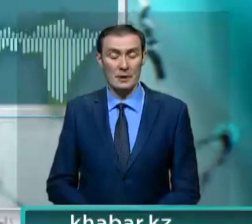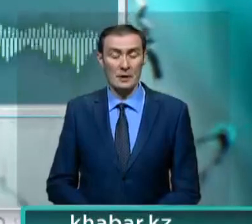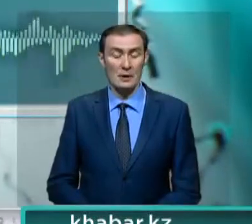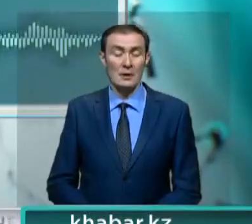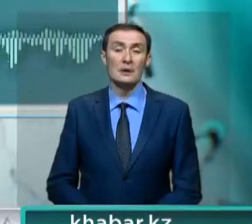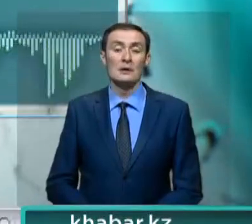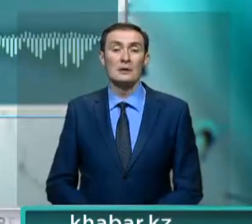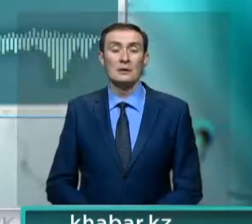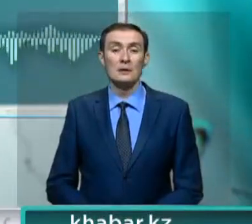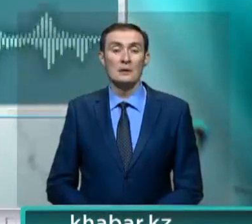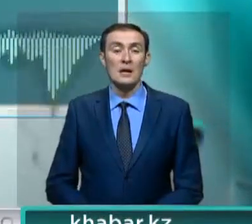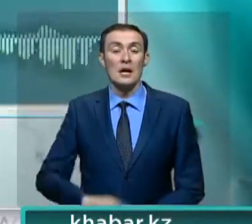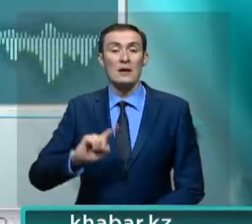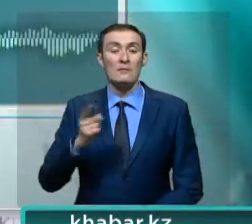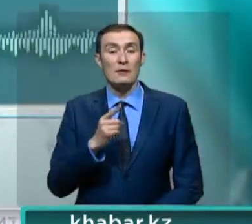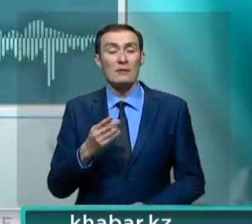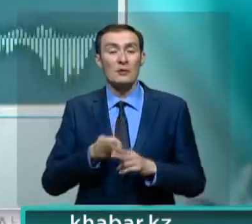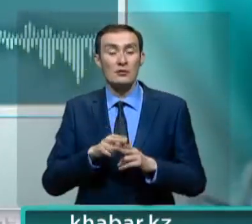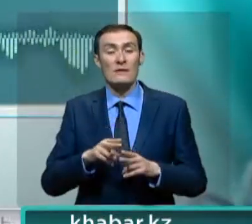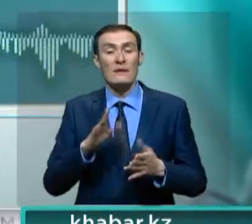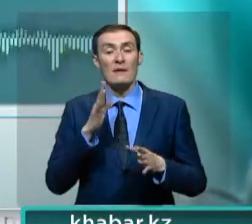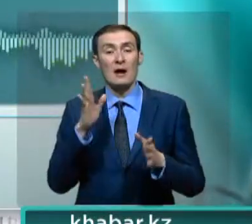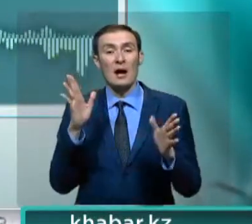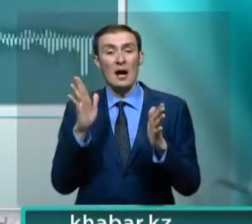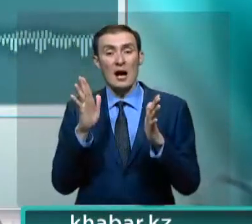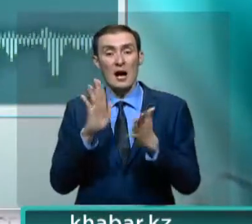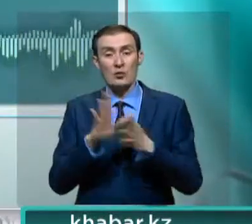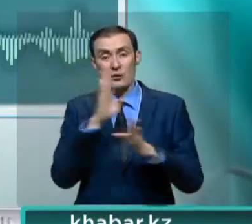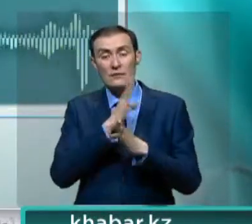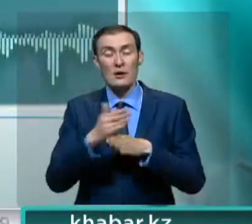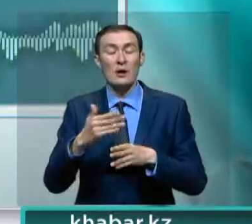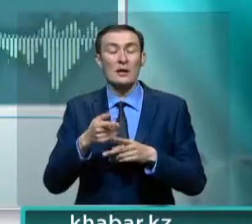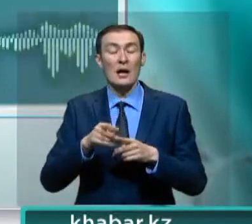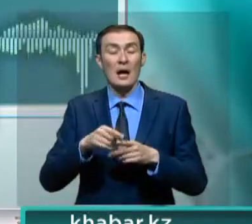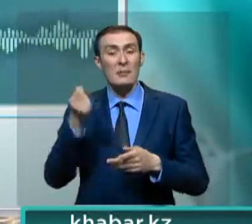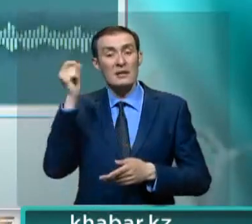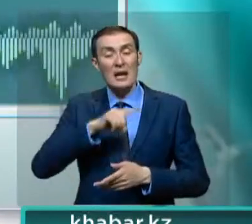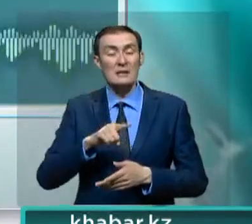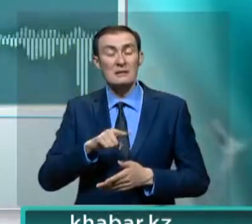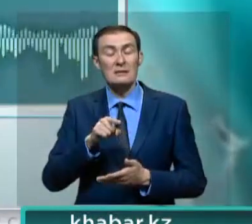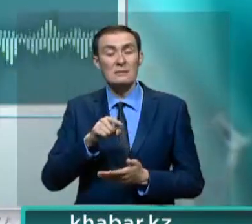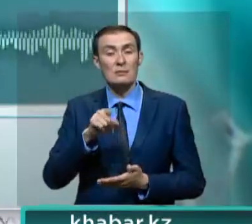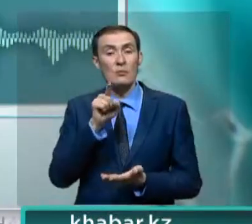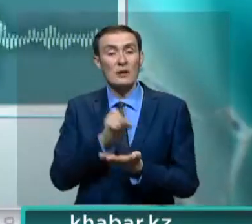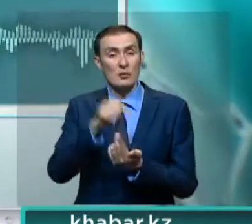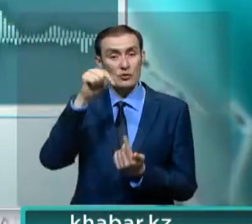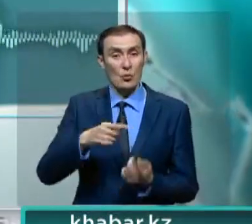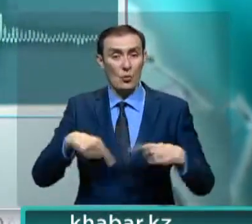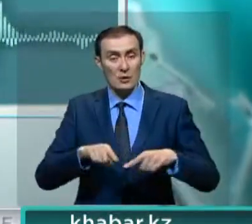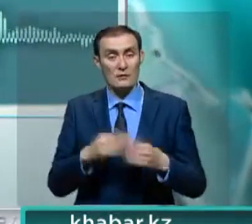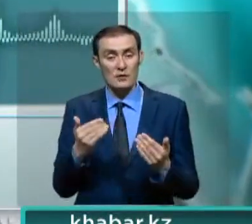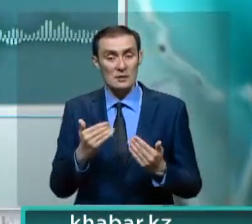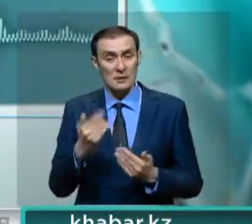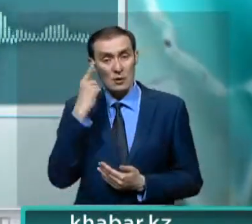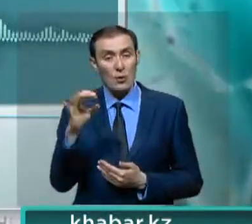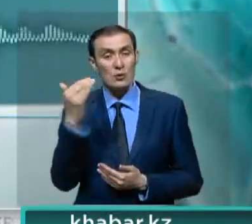вреда природе и окружающей среде определяется уполномоченным органом. В случае поступления соответствующего заключения